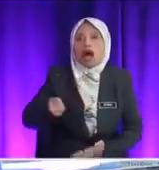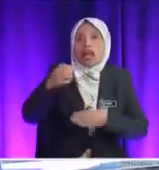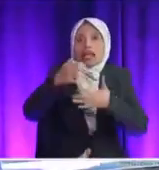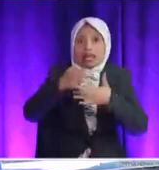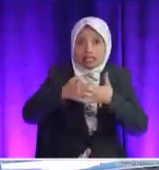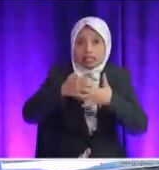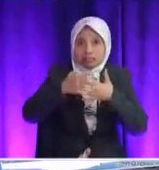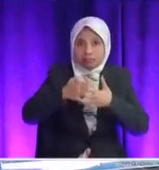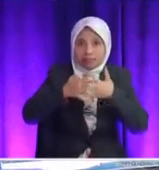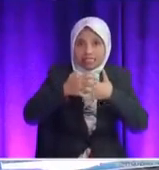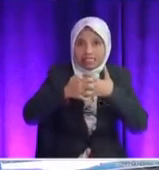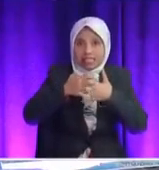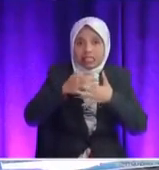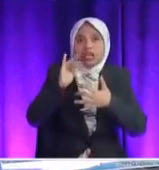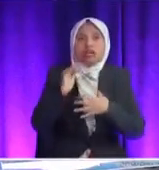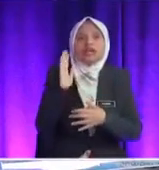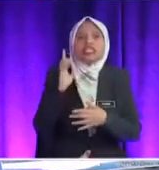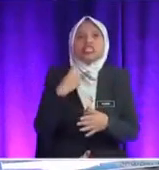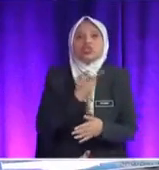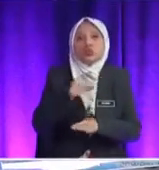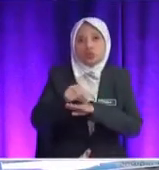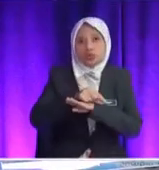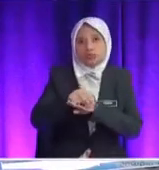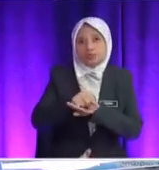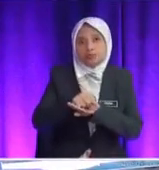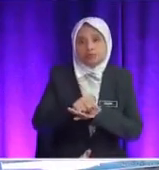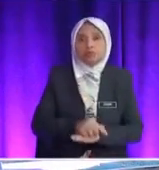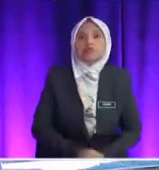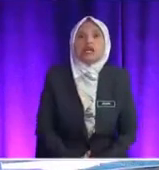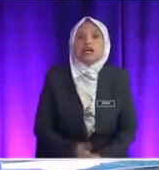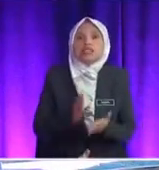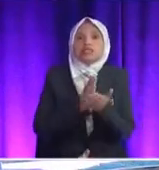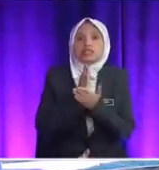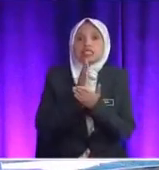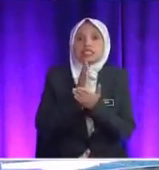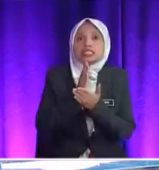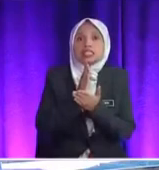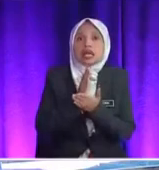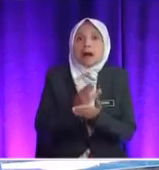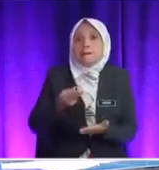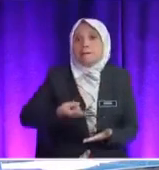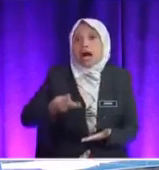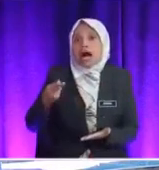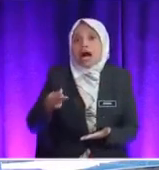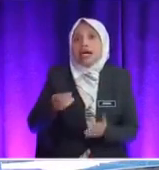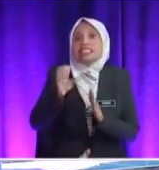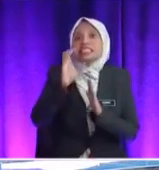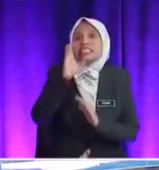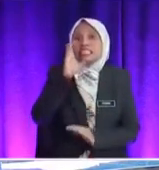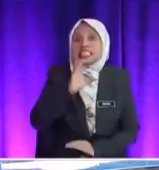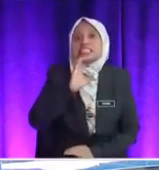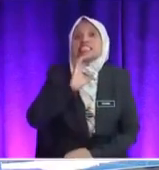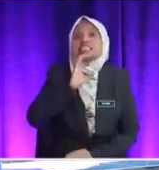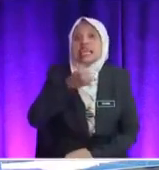editing mencuci kendaraan bye Soalnya kita bagi kepada seni bahan cecair mencuci yang